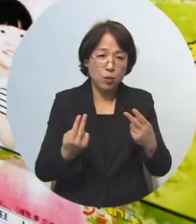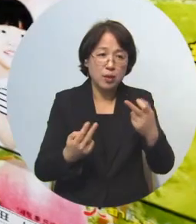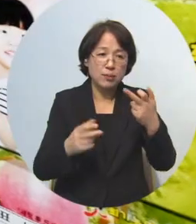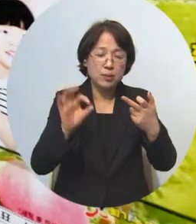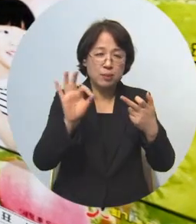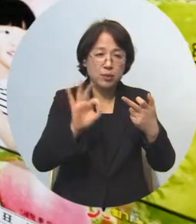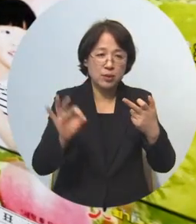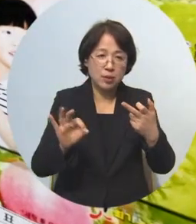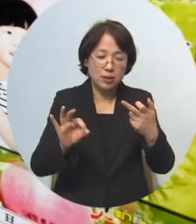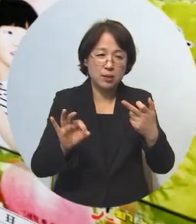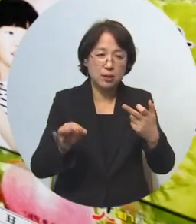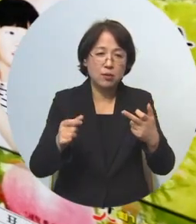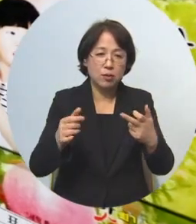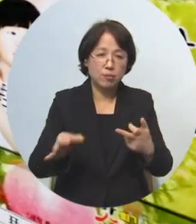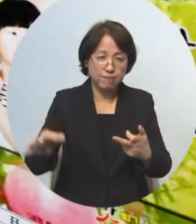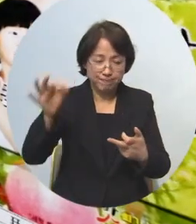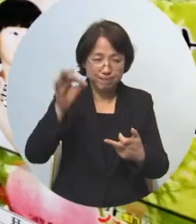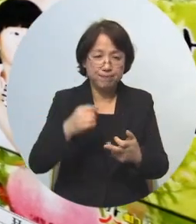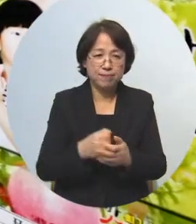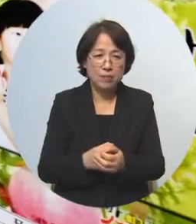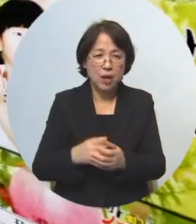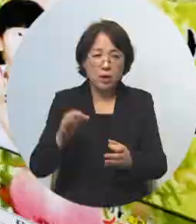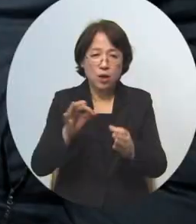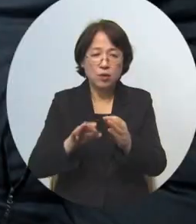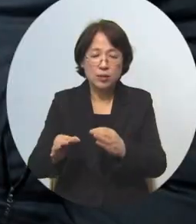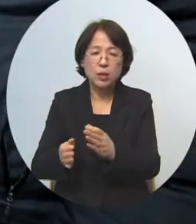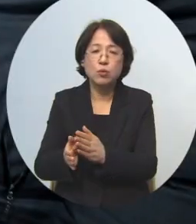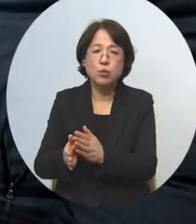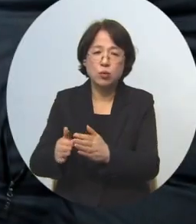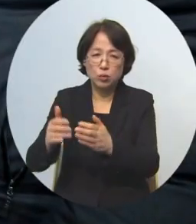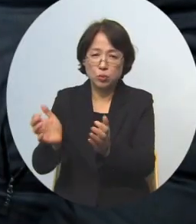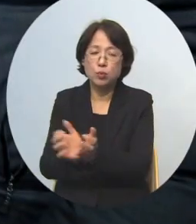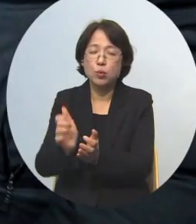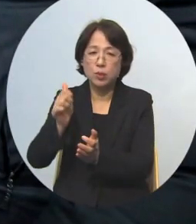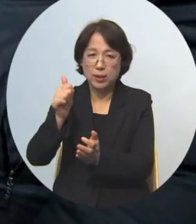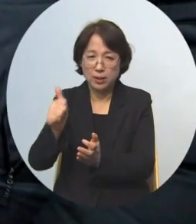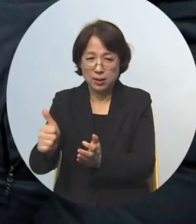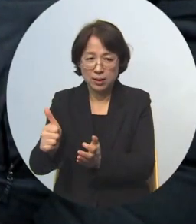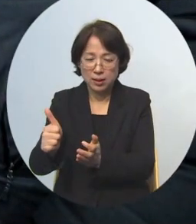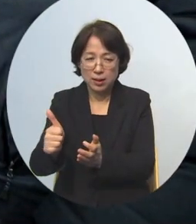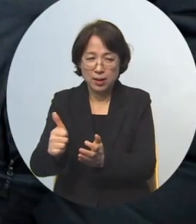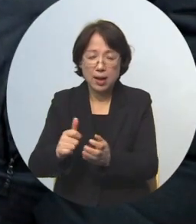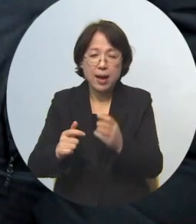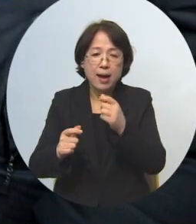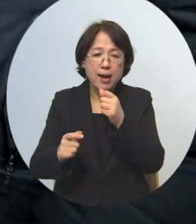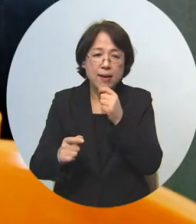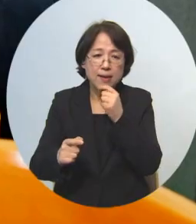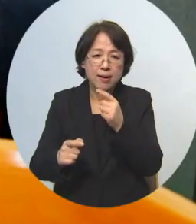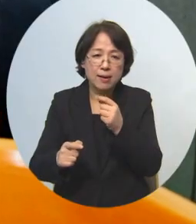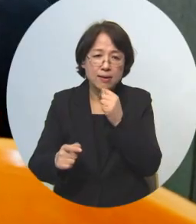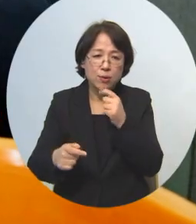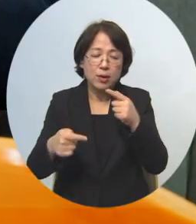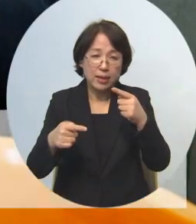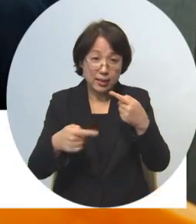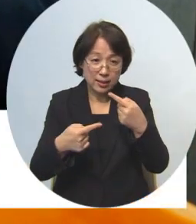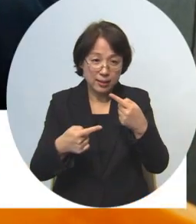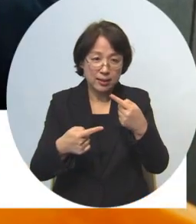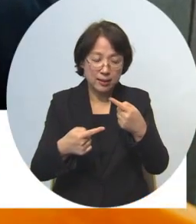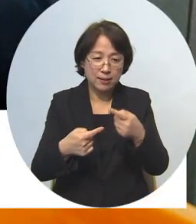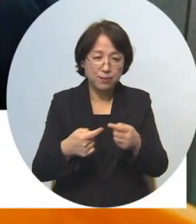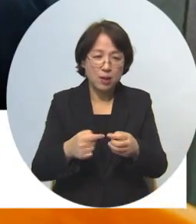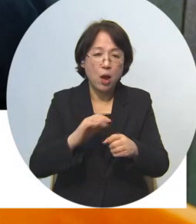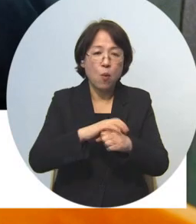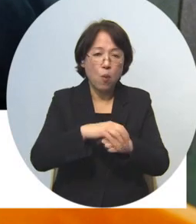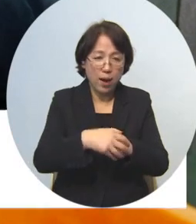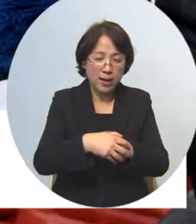상승했습니다 최상목 경제부총리와 송미령 농림축산식품부 장관은 설을 앞두고 지난달 말부 과일 수급